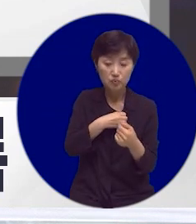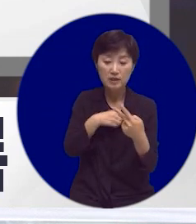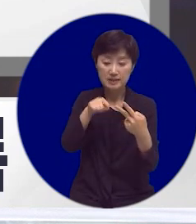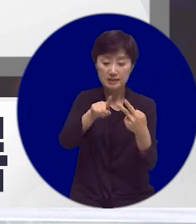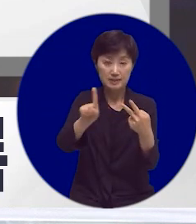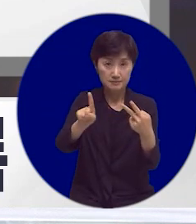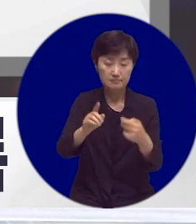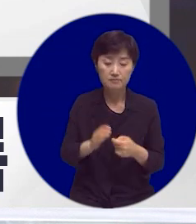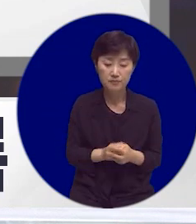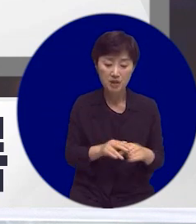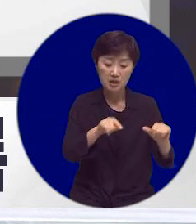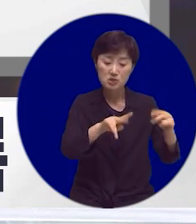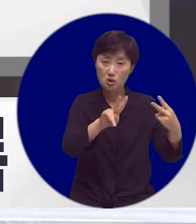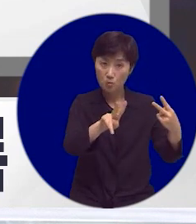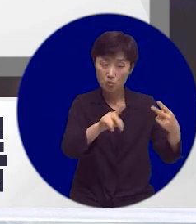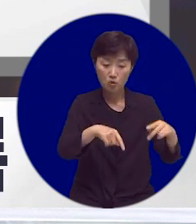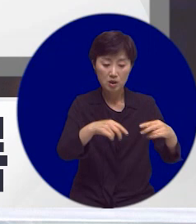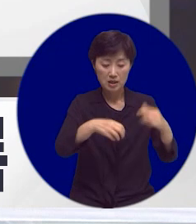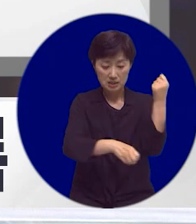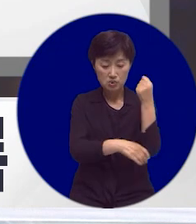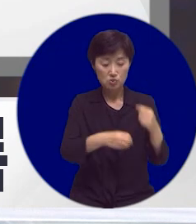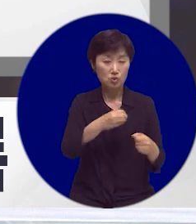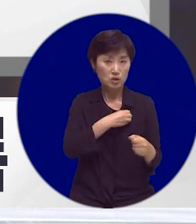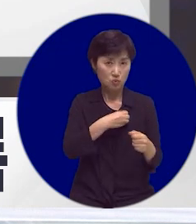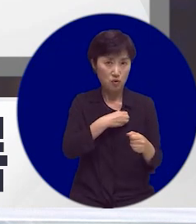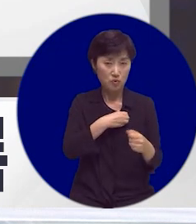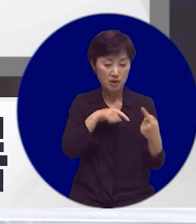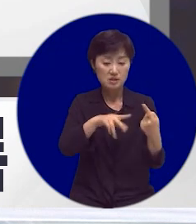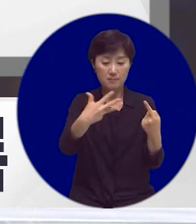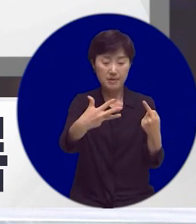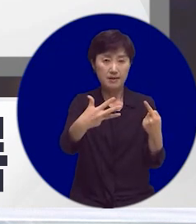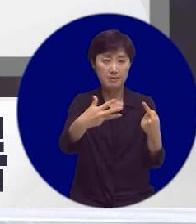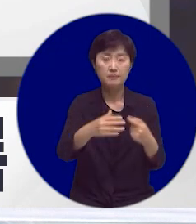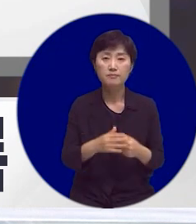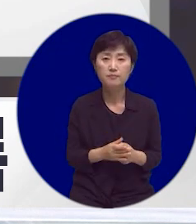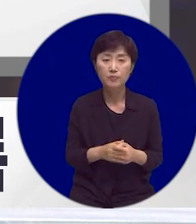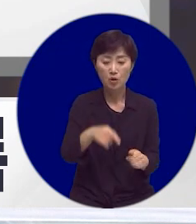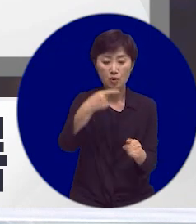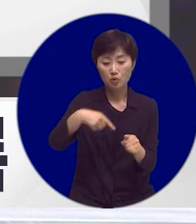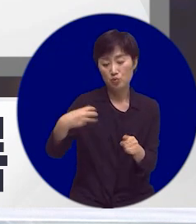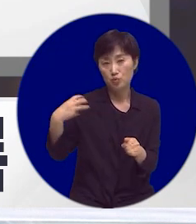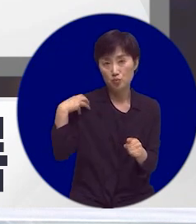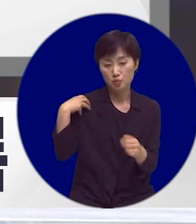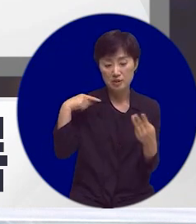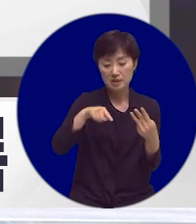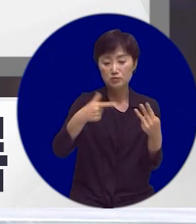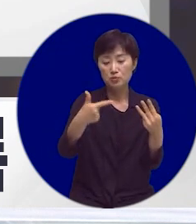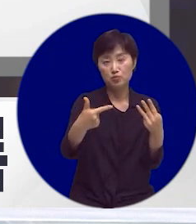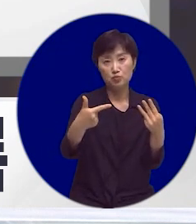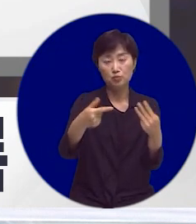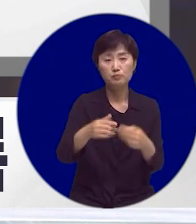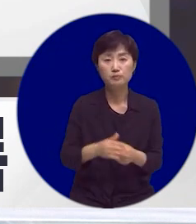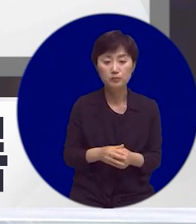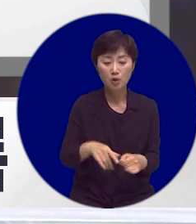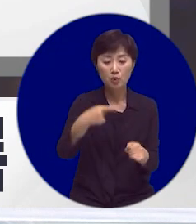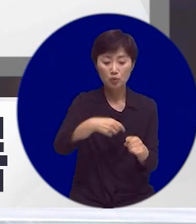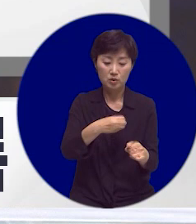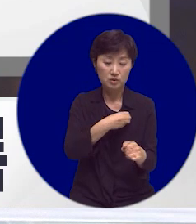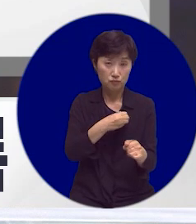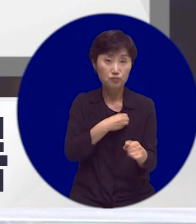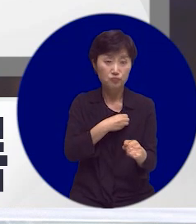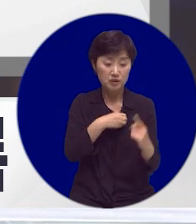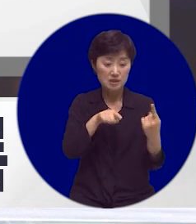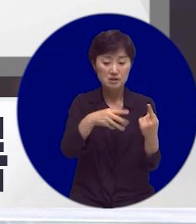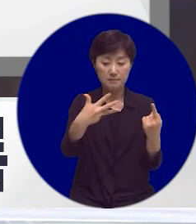비례대표 선거는 2.5대 1, 기초의원 비례대표 선거는 1.8대 1, 교육감 선거는 3.6대 1, 교육의원